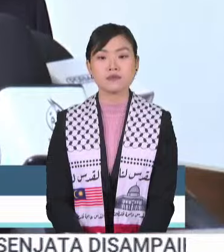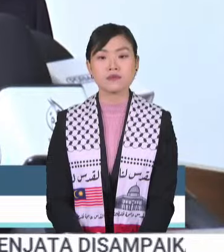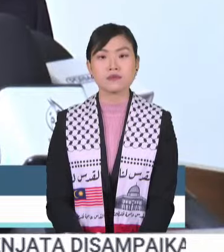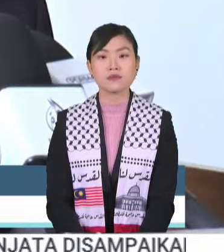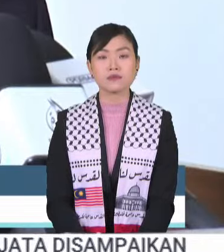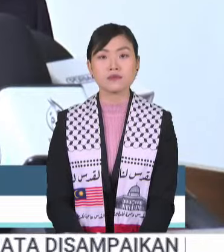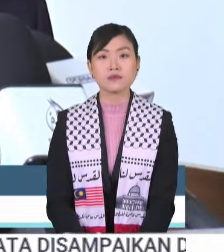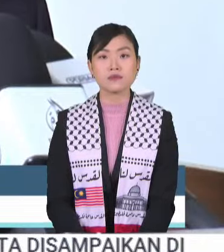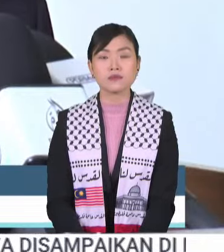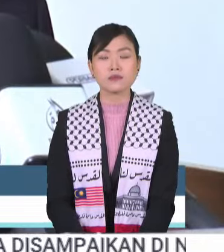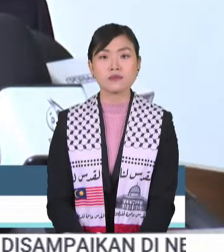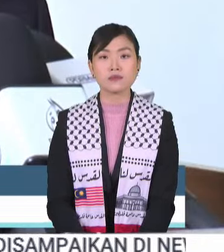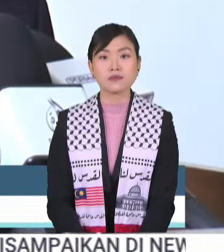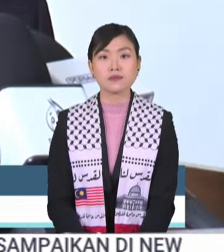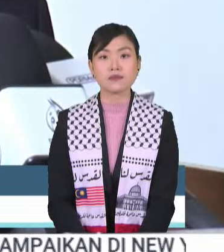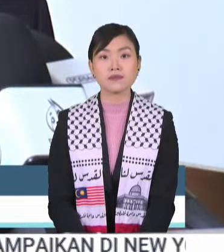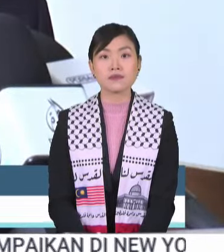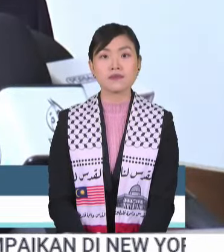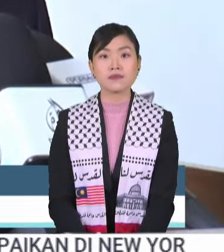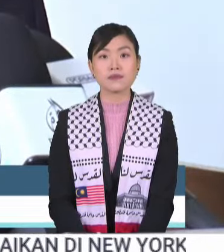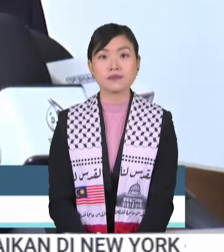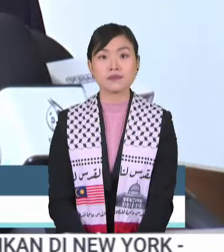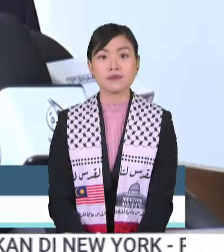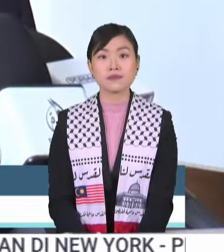Mac kita tidak